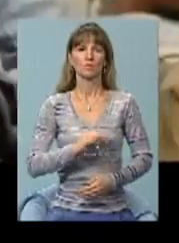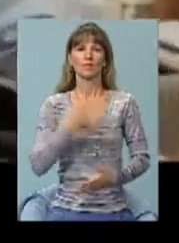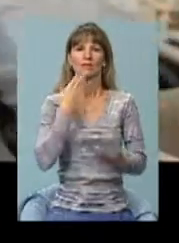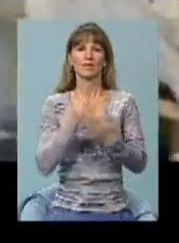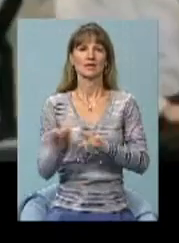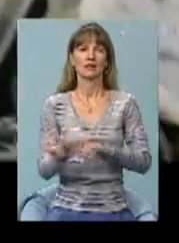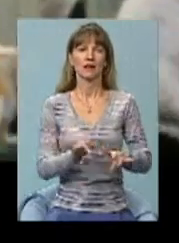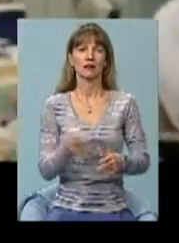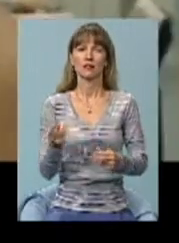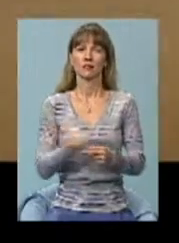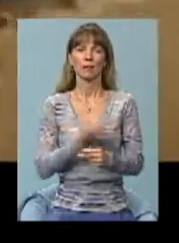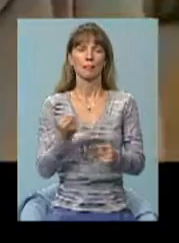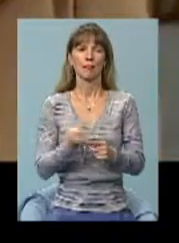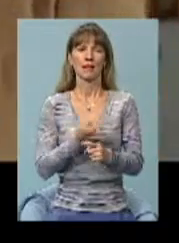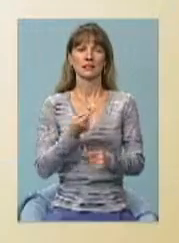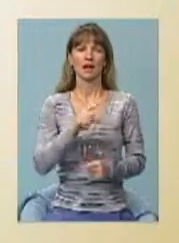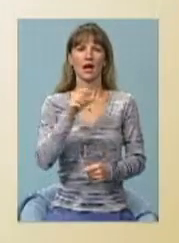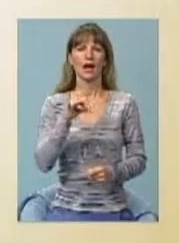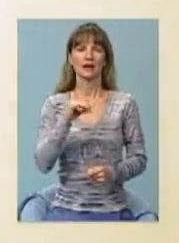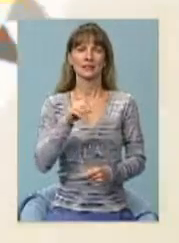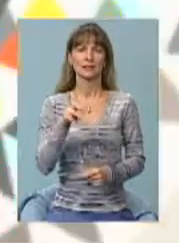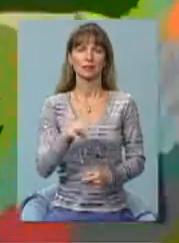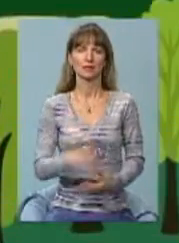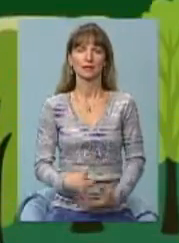діяльності не обійшлося і без харизми.